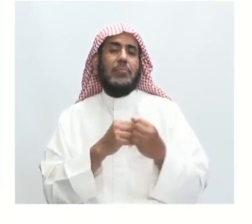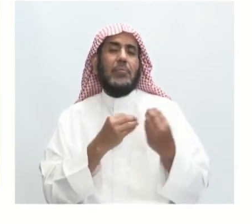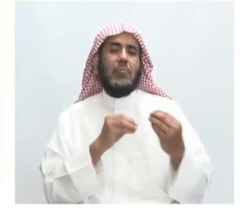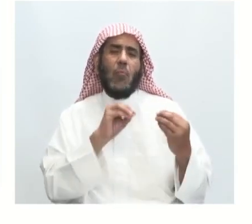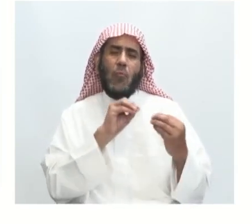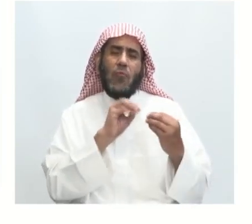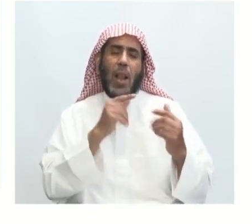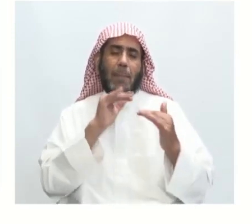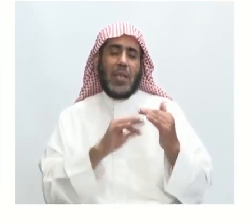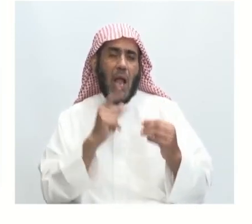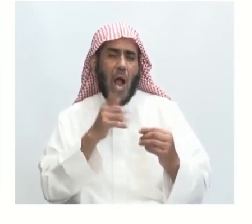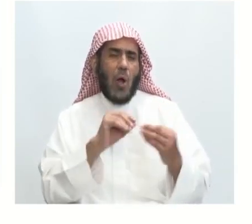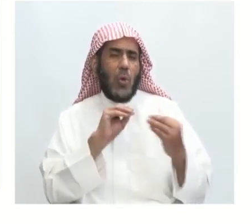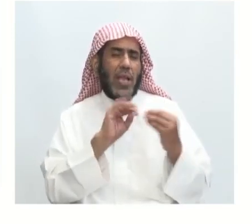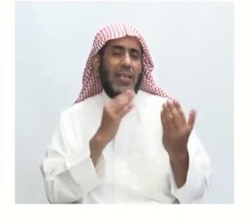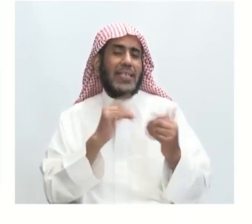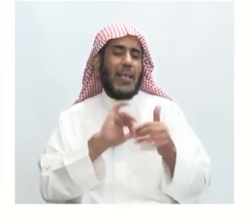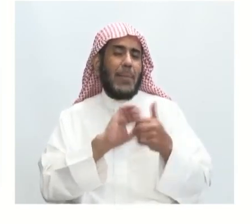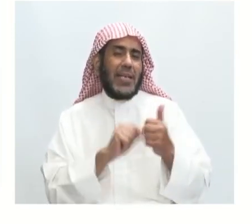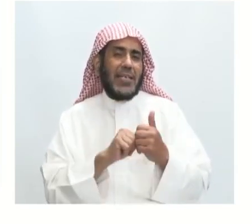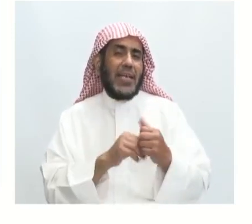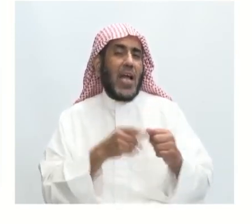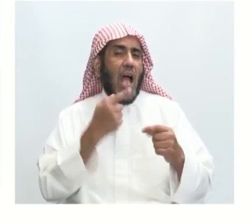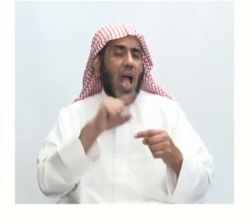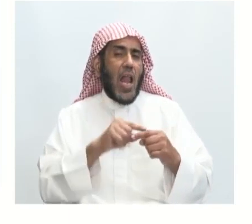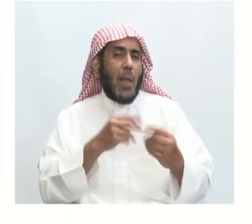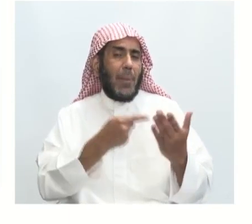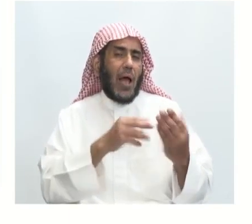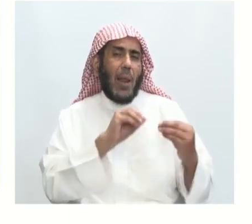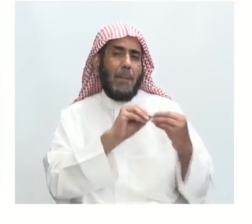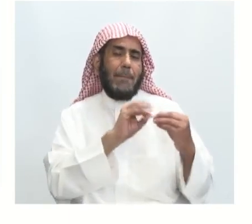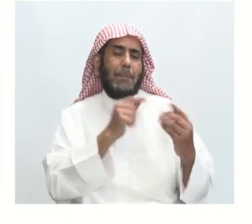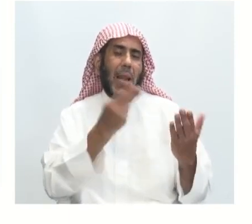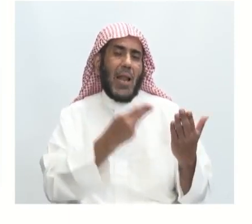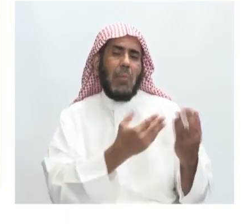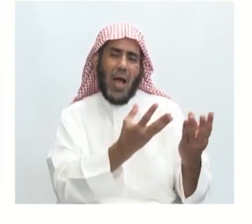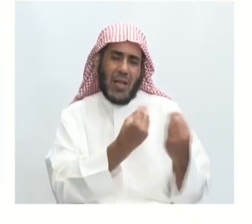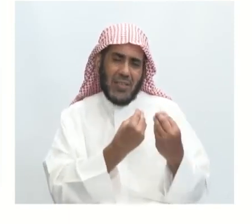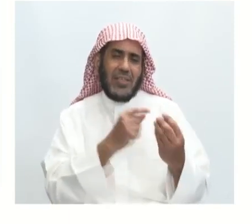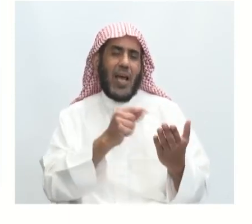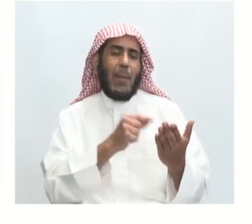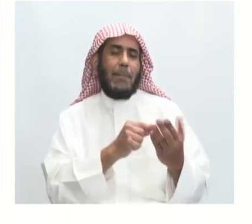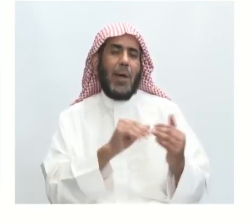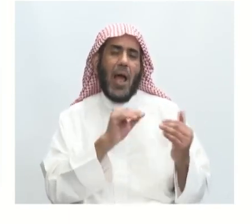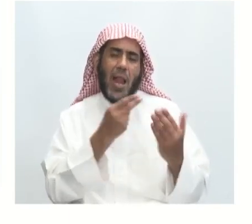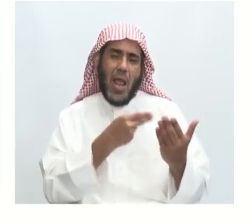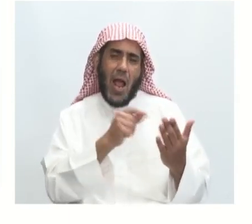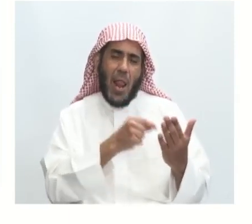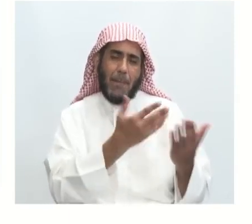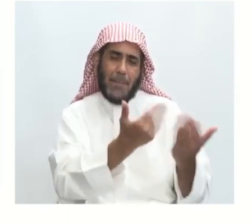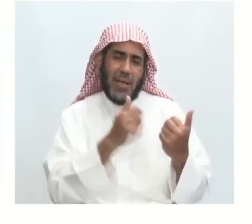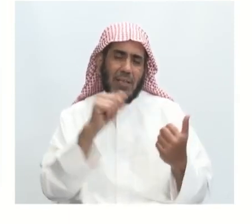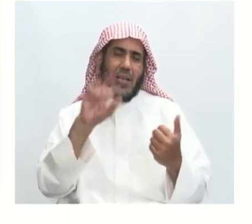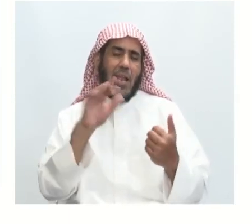في المنزل كقولك لزميلك علي بالقلم اي اعطنيه علي بالقلم معنى